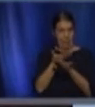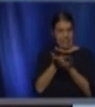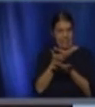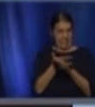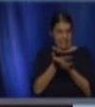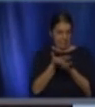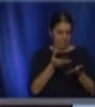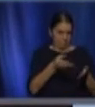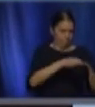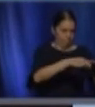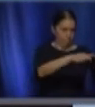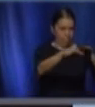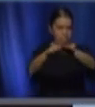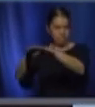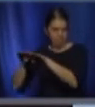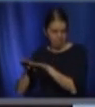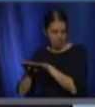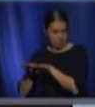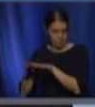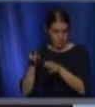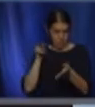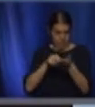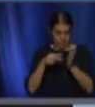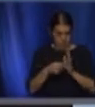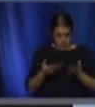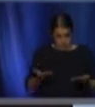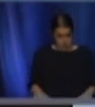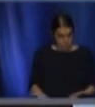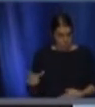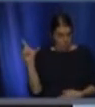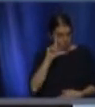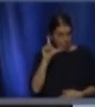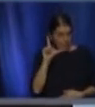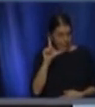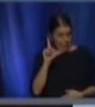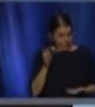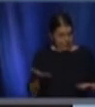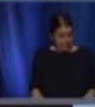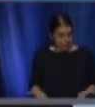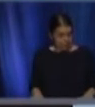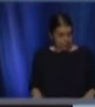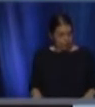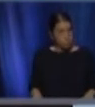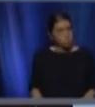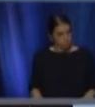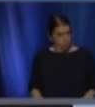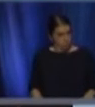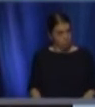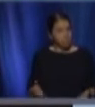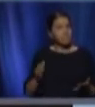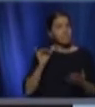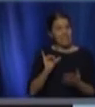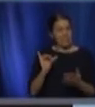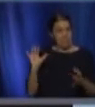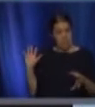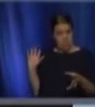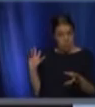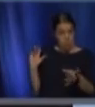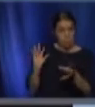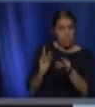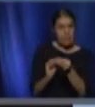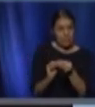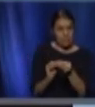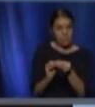881 classes? C'est à ce jour. Donc, ça veut dire que c'est cumulatif. Ça inclut toutes les classes des écoles qui sont